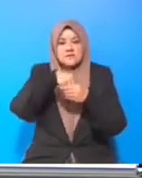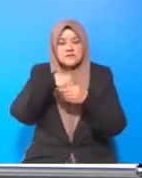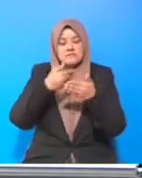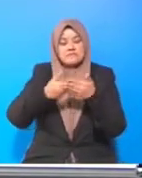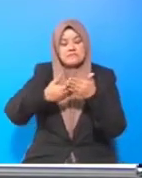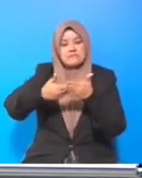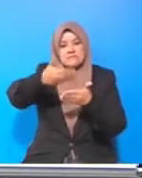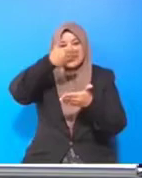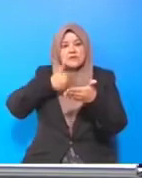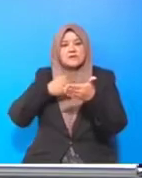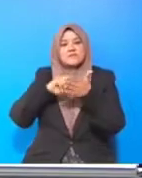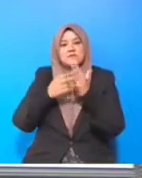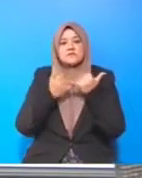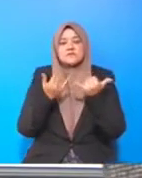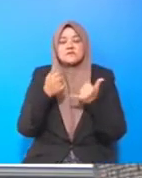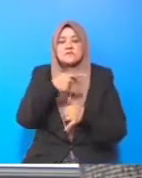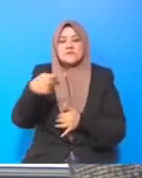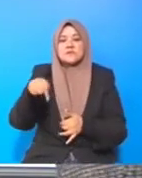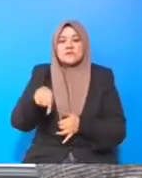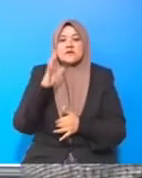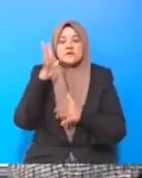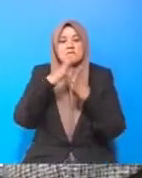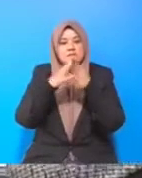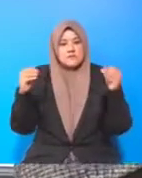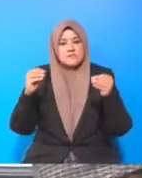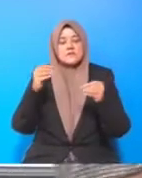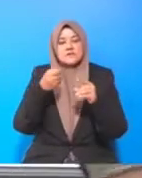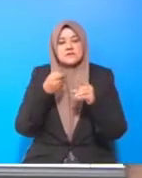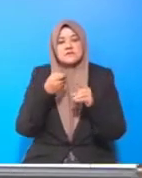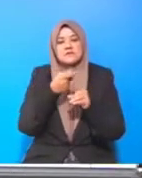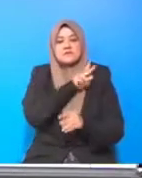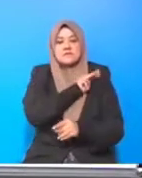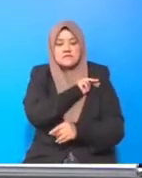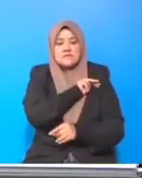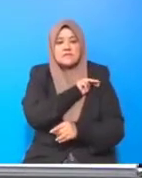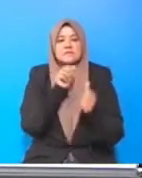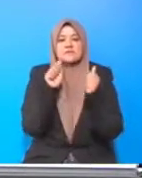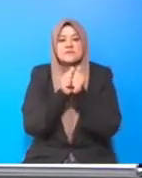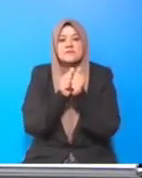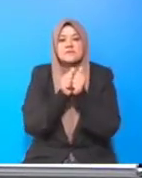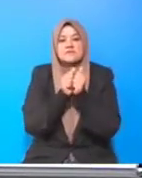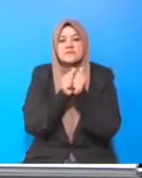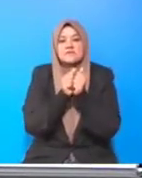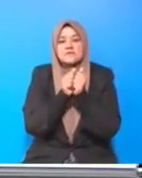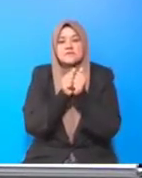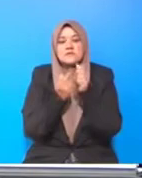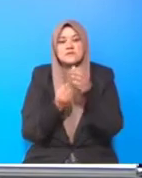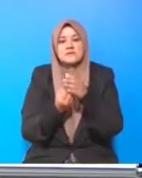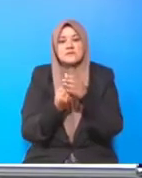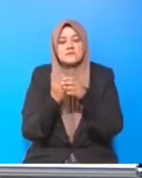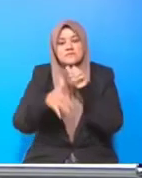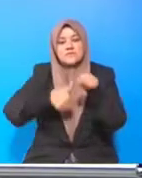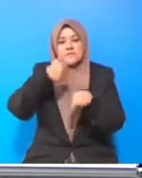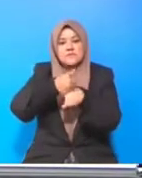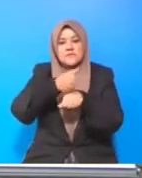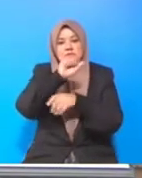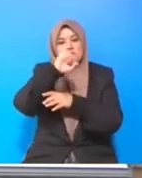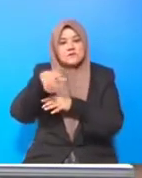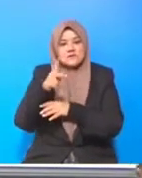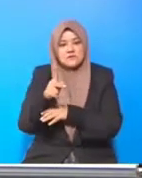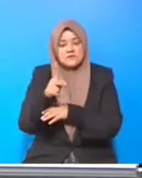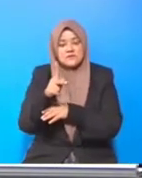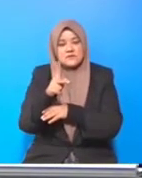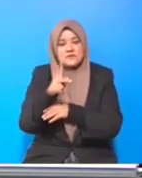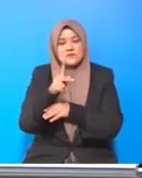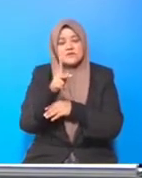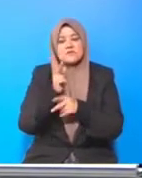terkebelakang dan sebagai SUV kali ini akan diatasi oleh Kementerian dengan penuh dengan penumbuhan ajakan kuase